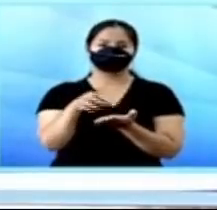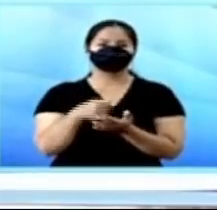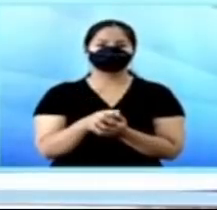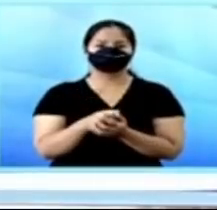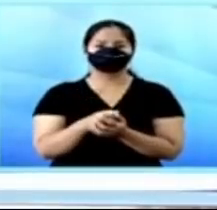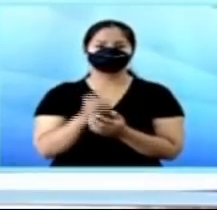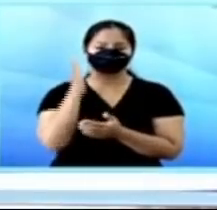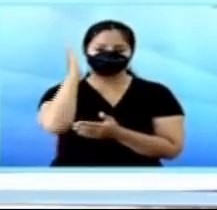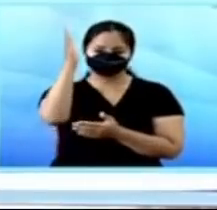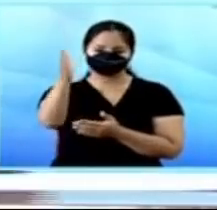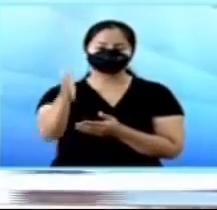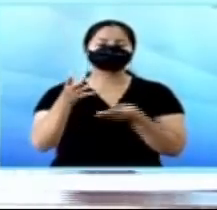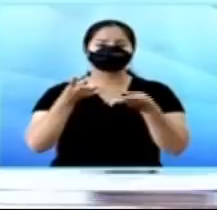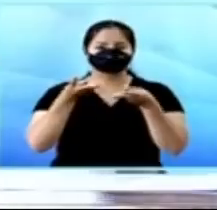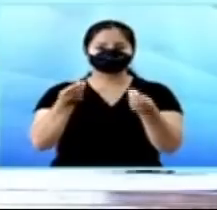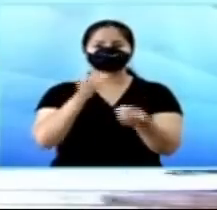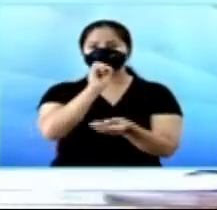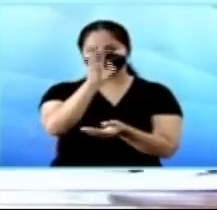ายหลังในมื้อต่อม